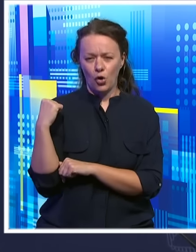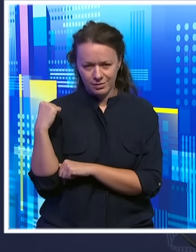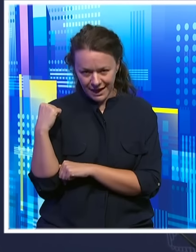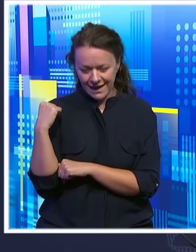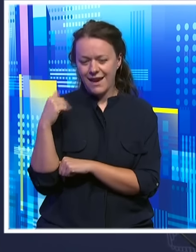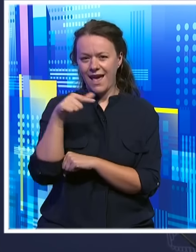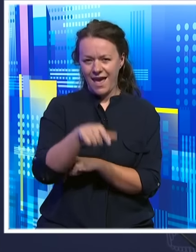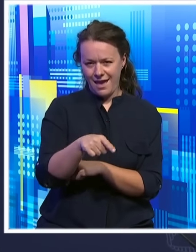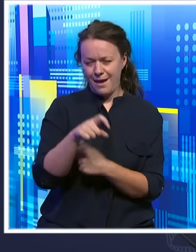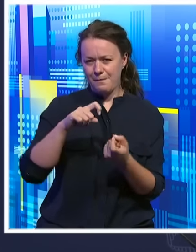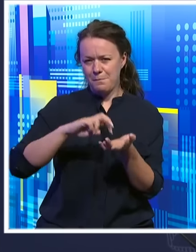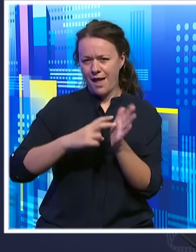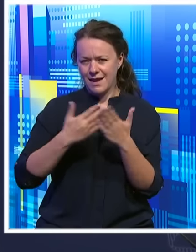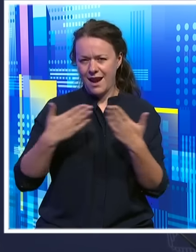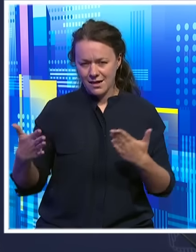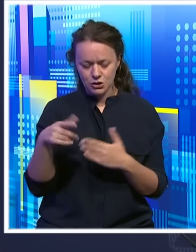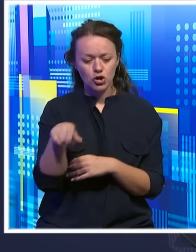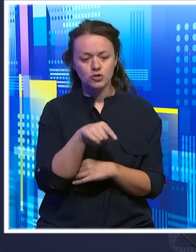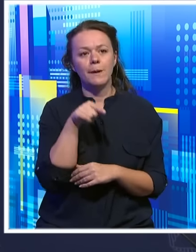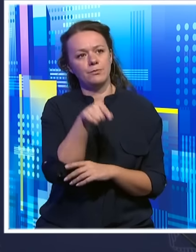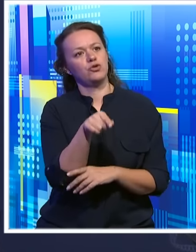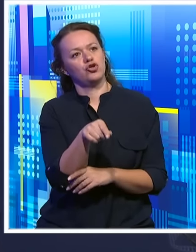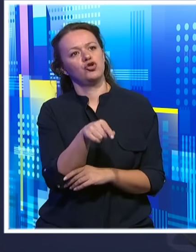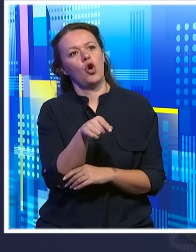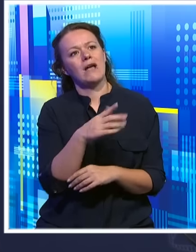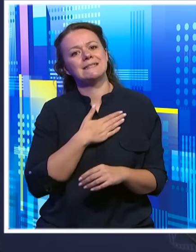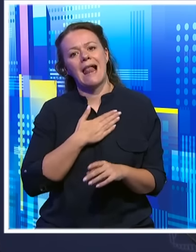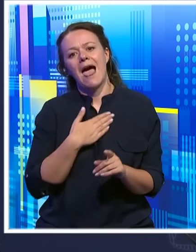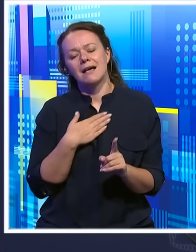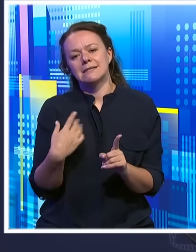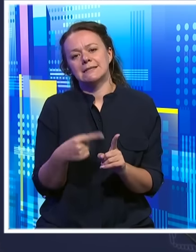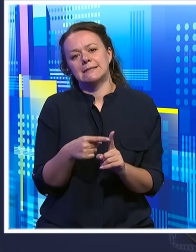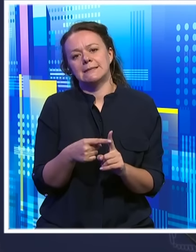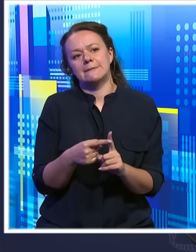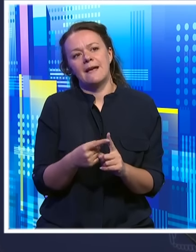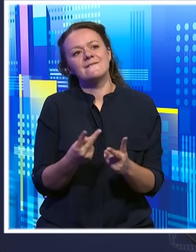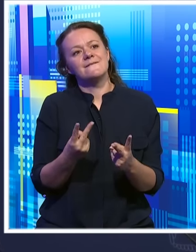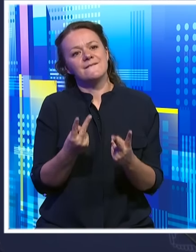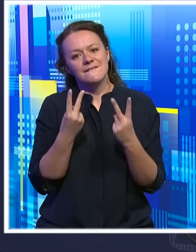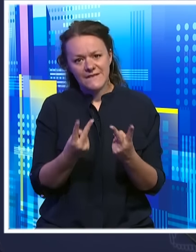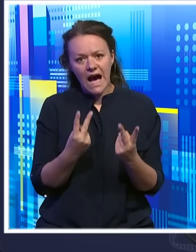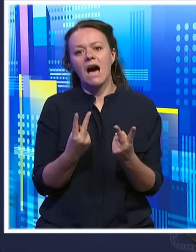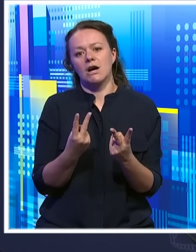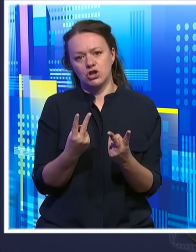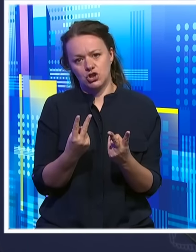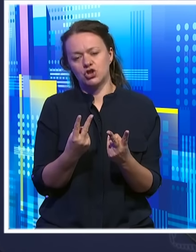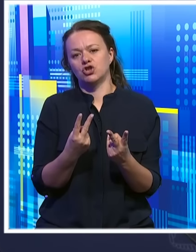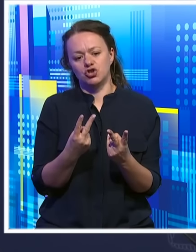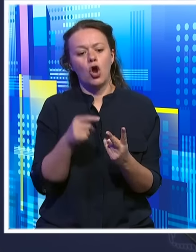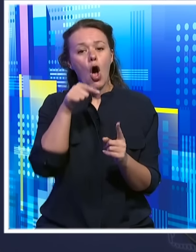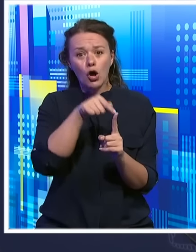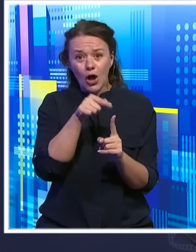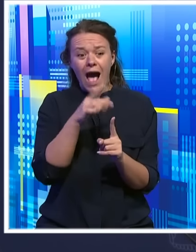je za nas ključna, ne krajnja, ali prekretna tačka za razvoj